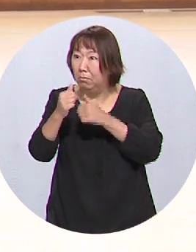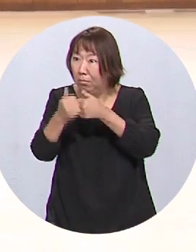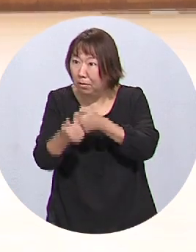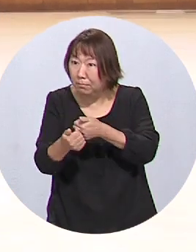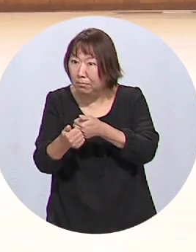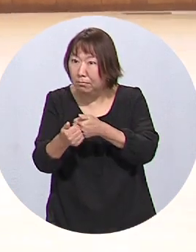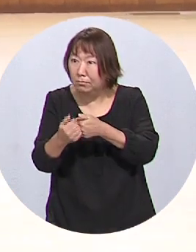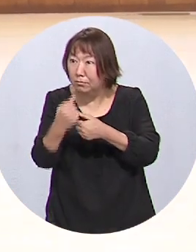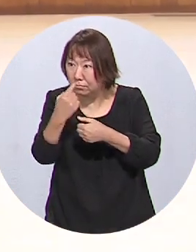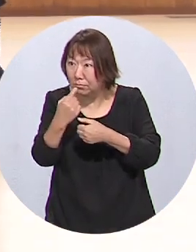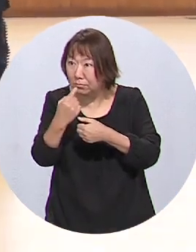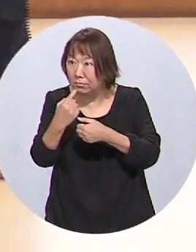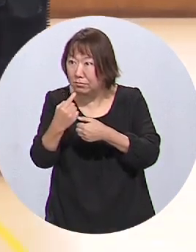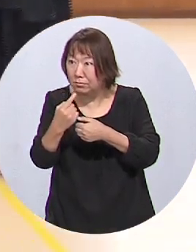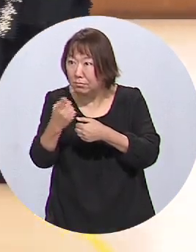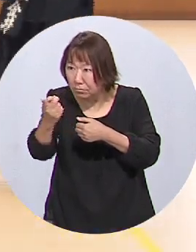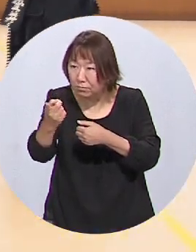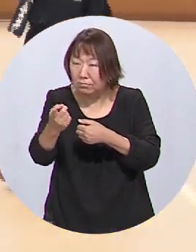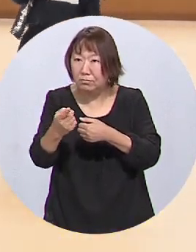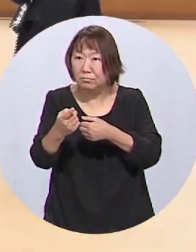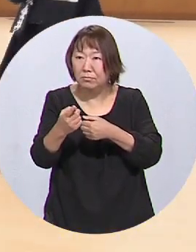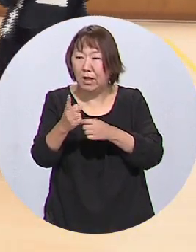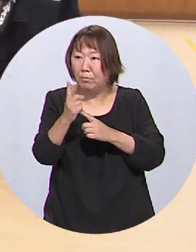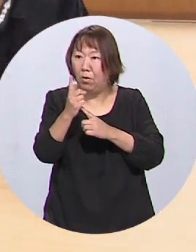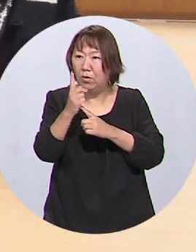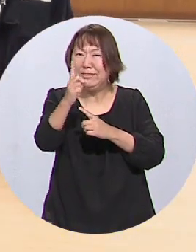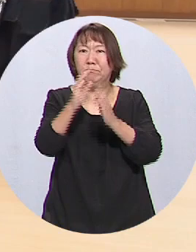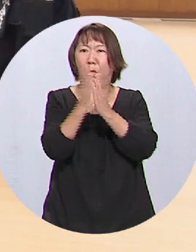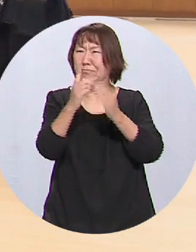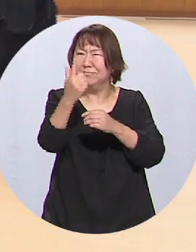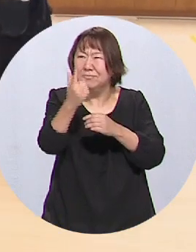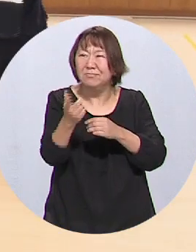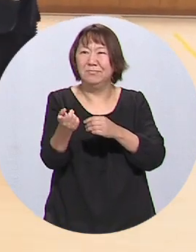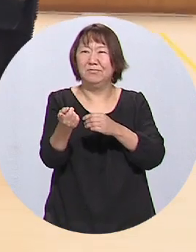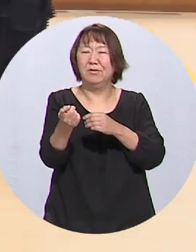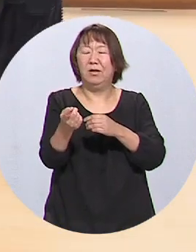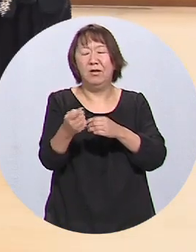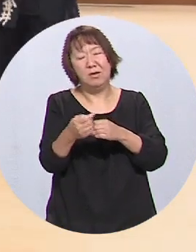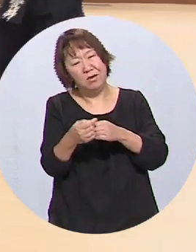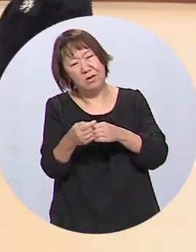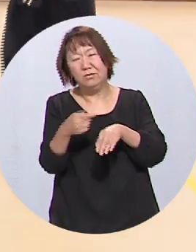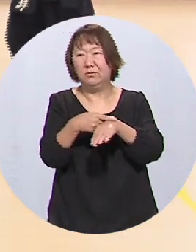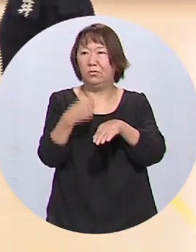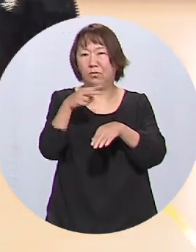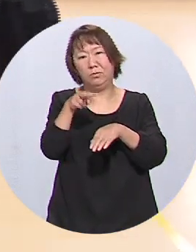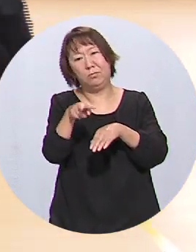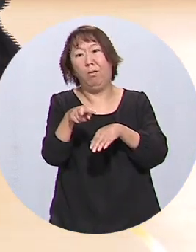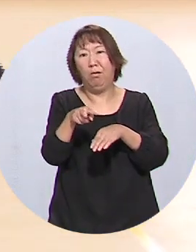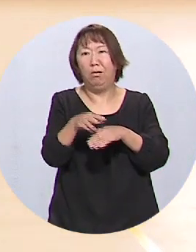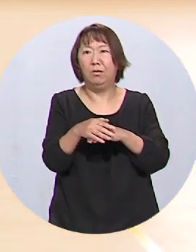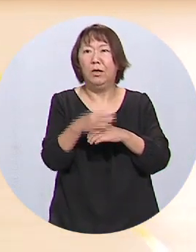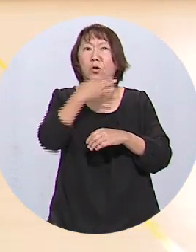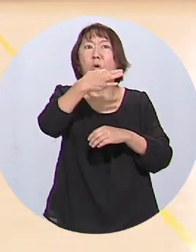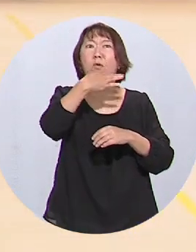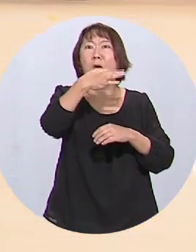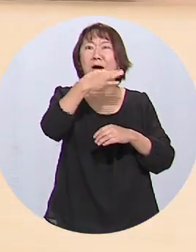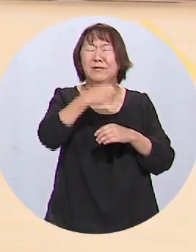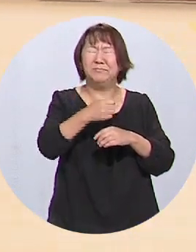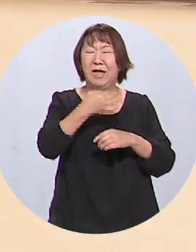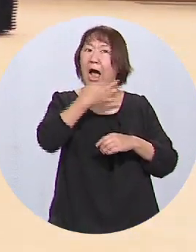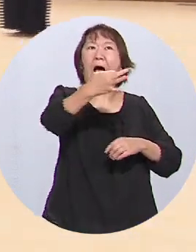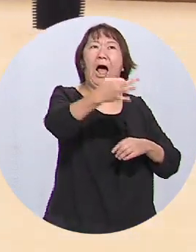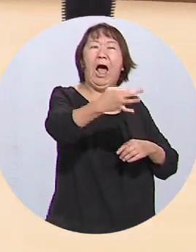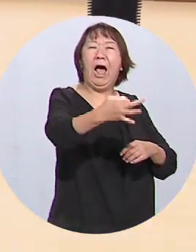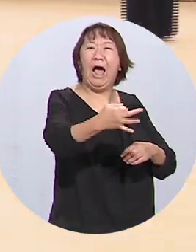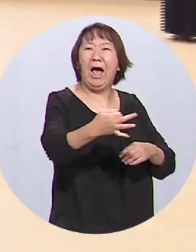ましたよね、う ん う ん、でも一本にはならないんだ。頑張れ頑張れ。で、すごい声も出てますね。 惜しい